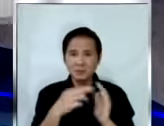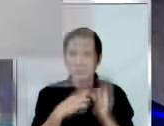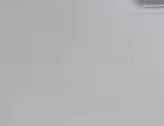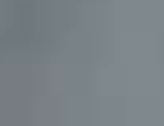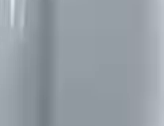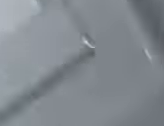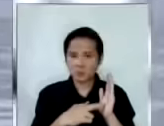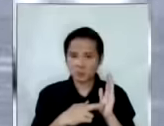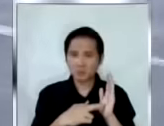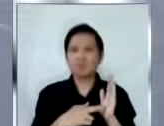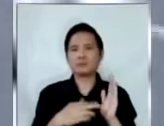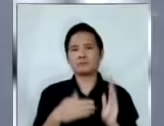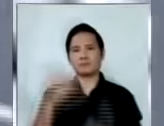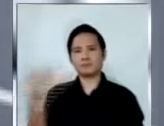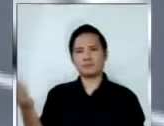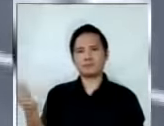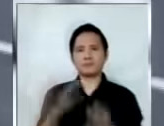Salazar.